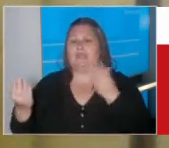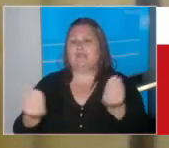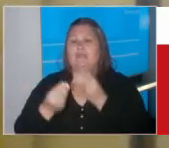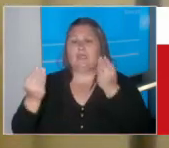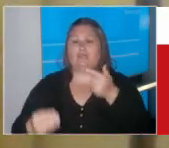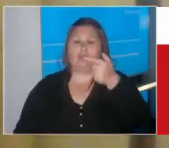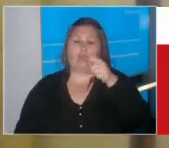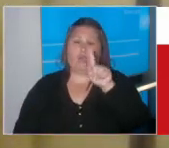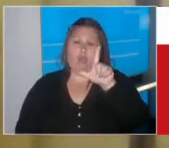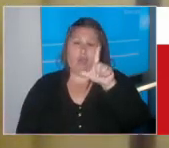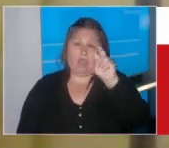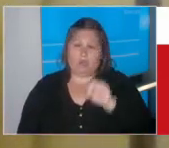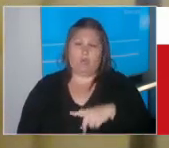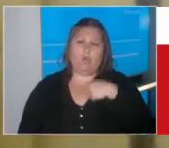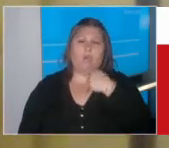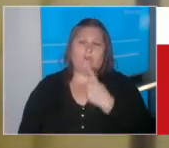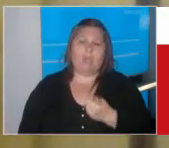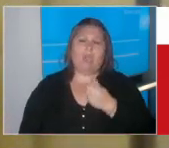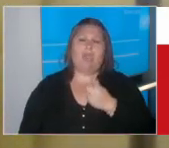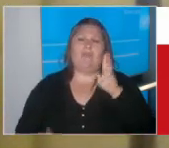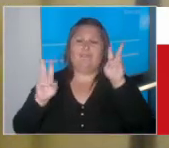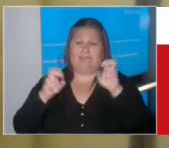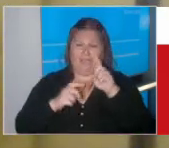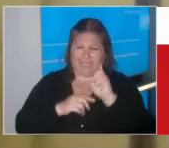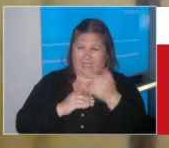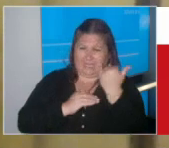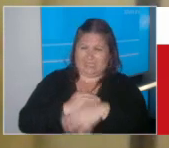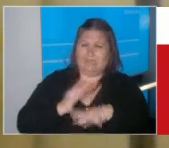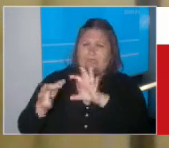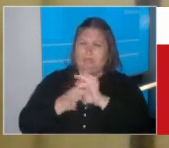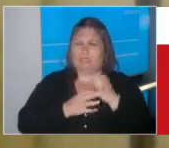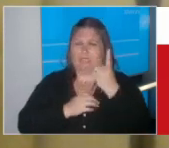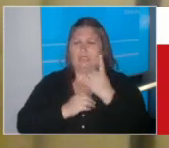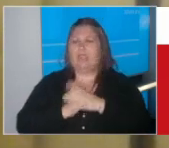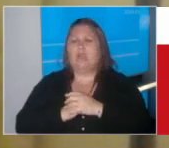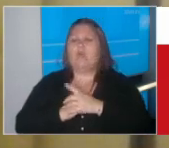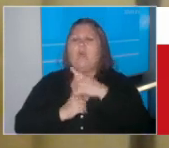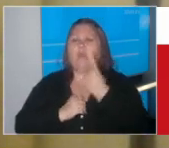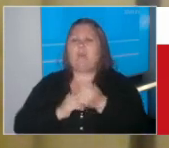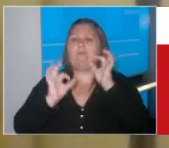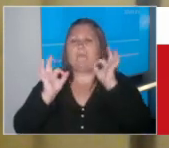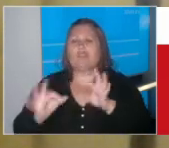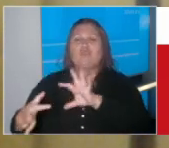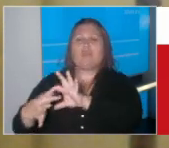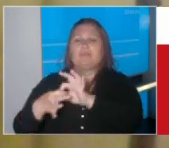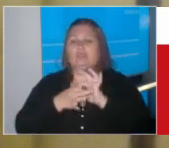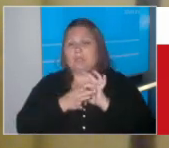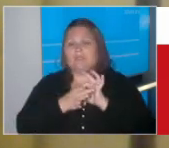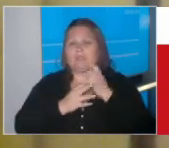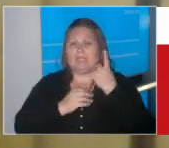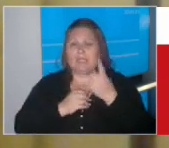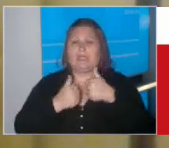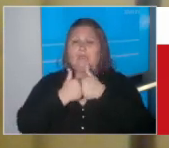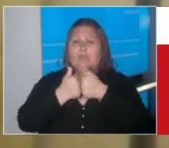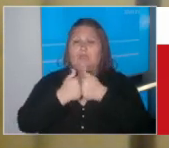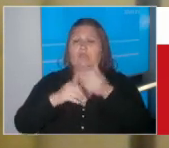גולן, הוא אמר וציטט... אנחנו ממש צריכים לסיים, אז משפט אחד ואנחנו... כן, ממש במשפט הוא כתב, אני